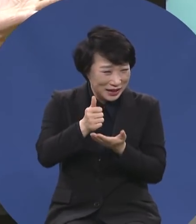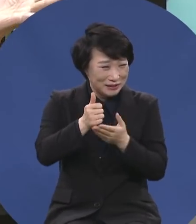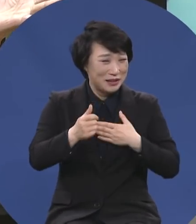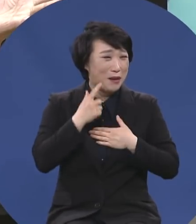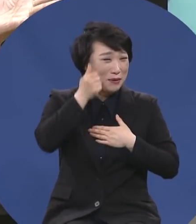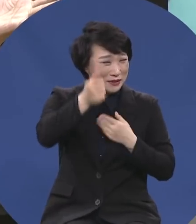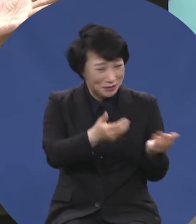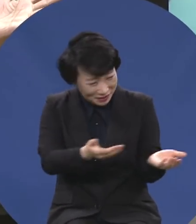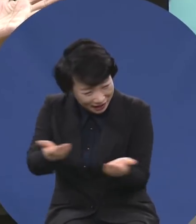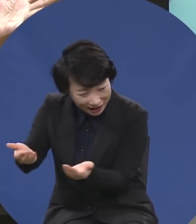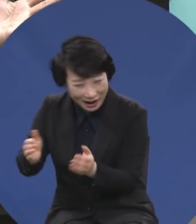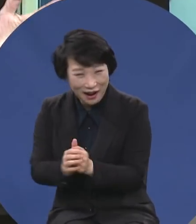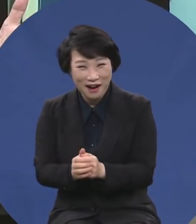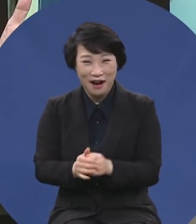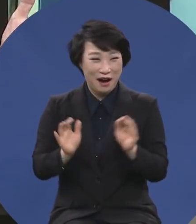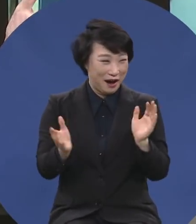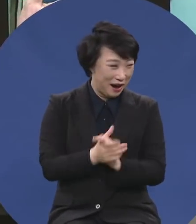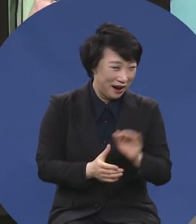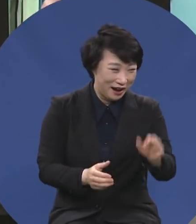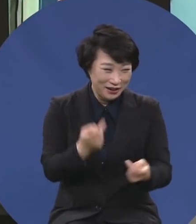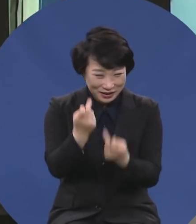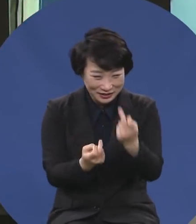형제님 오셨네 할 것인가,